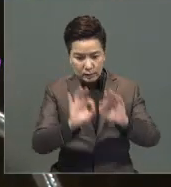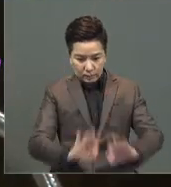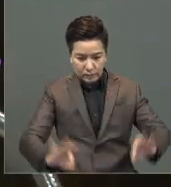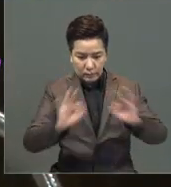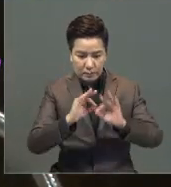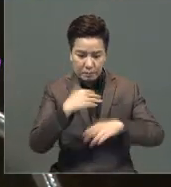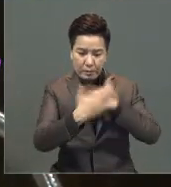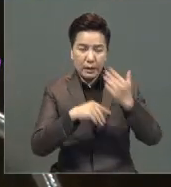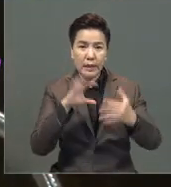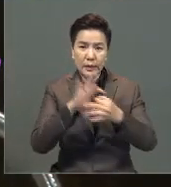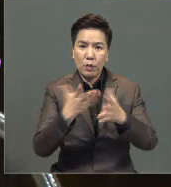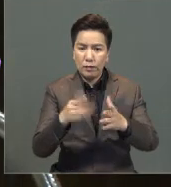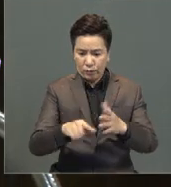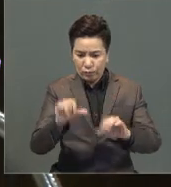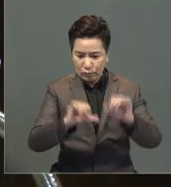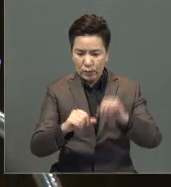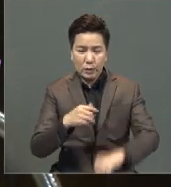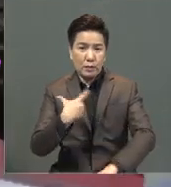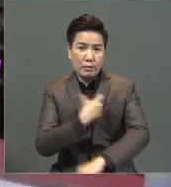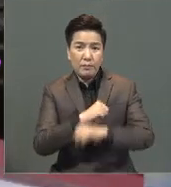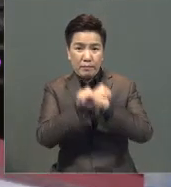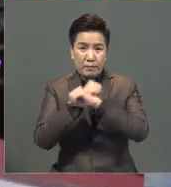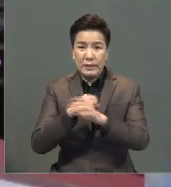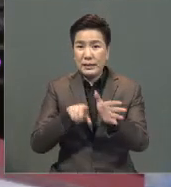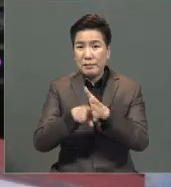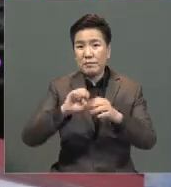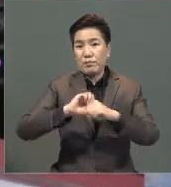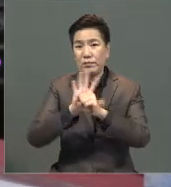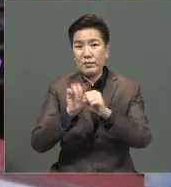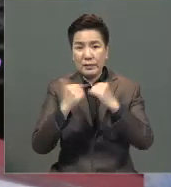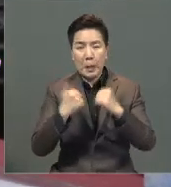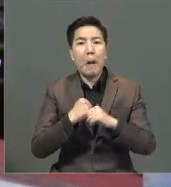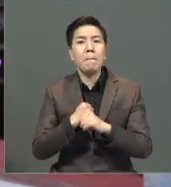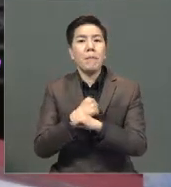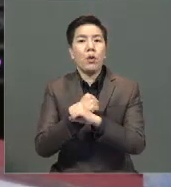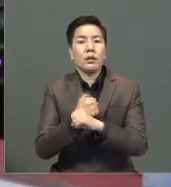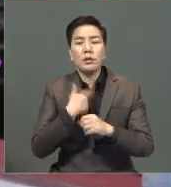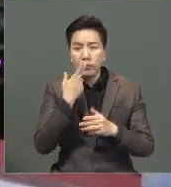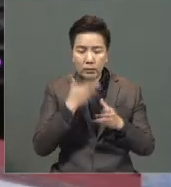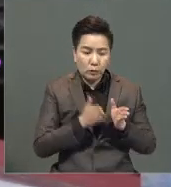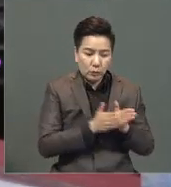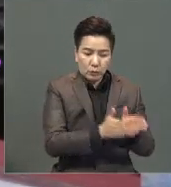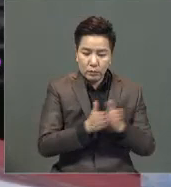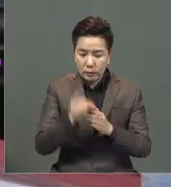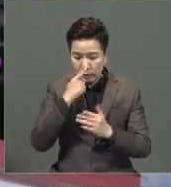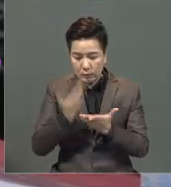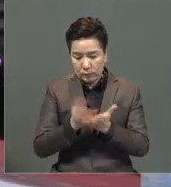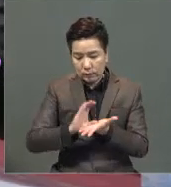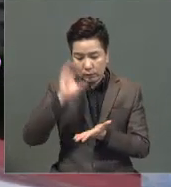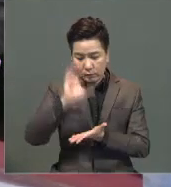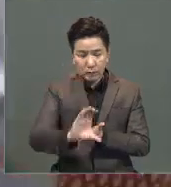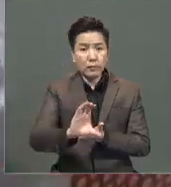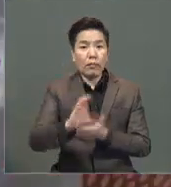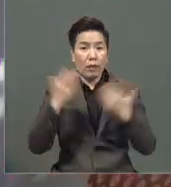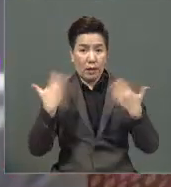วิจัยพัฒนาวัคซีน cov 19โดยร่วมมือกับหลายภาคส่วนด้วยกันท่อสูตรเราก็มีการอนุมัติจัด